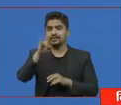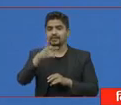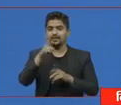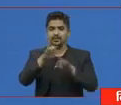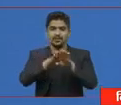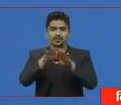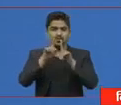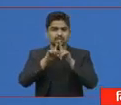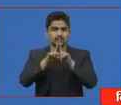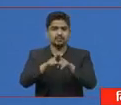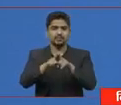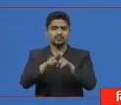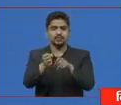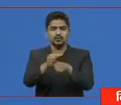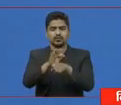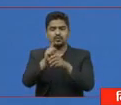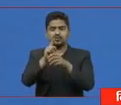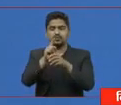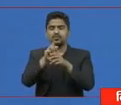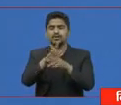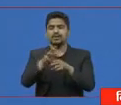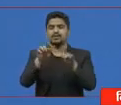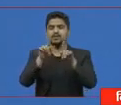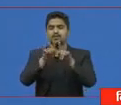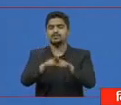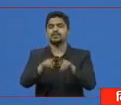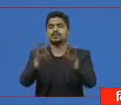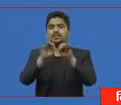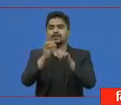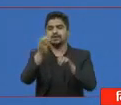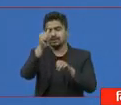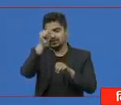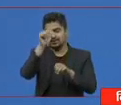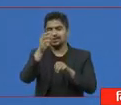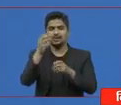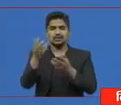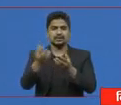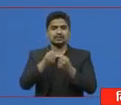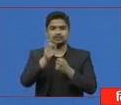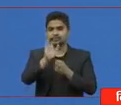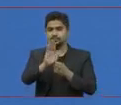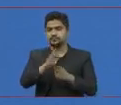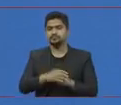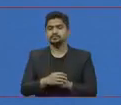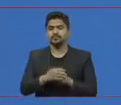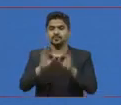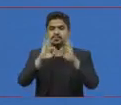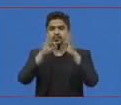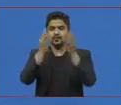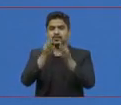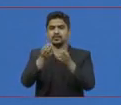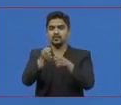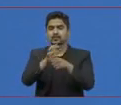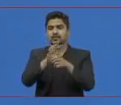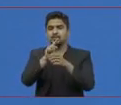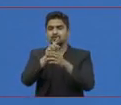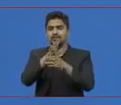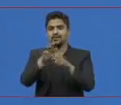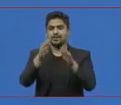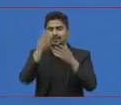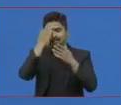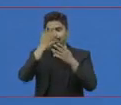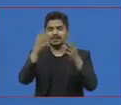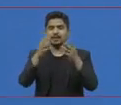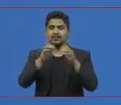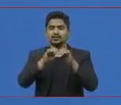यहाँहरू समक्ष कोभिड-19सँग सम्बन्धित केही नयाँ जानकारीहरू लिएर आएको छु। विश्वमा कोभिड-19 को महामारी